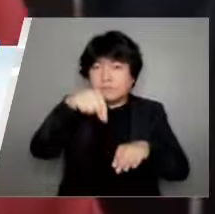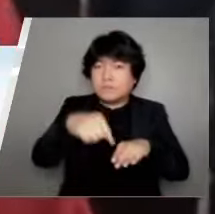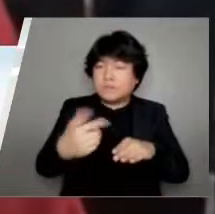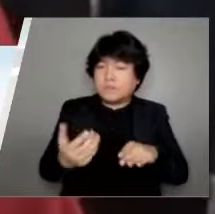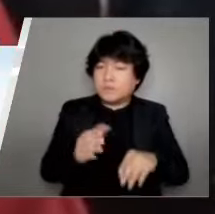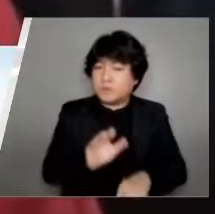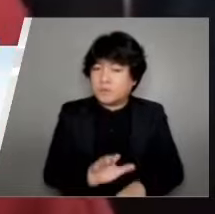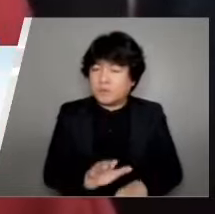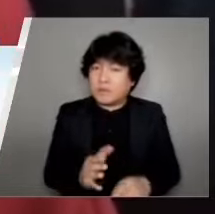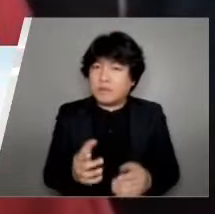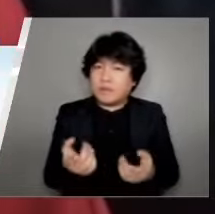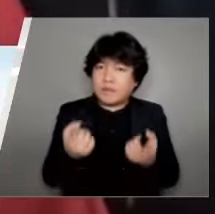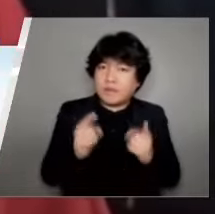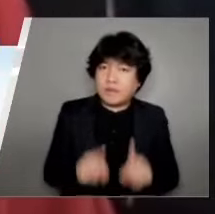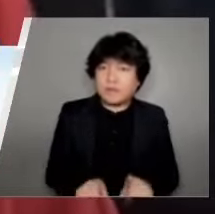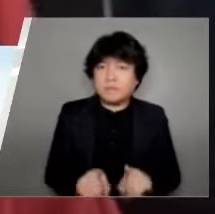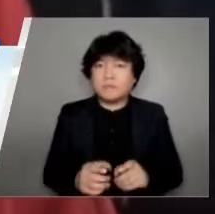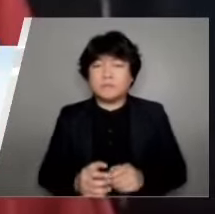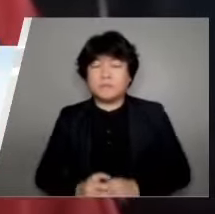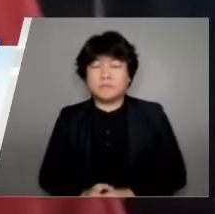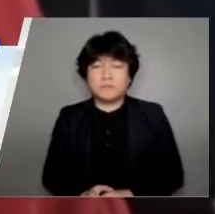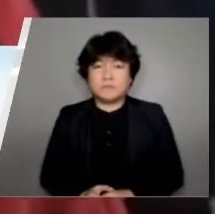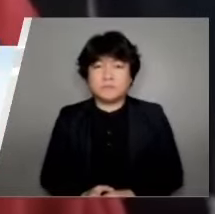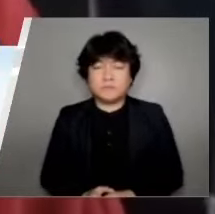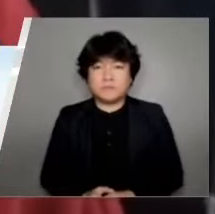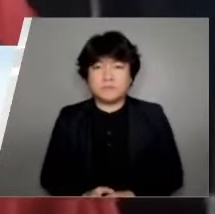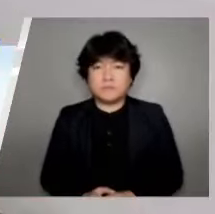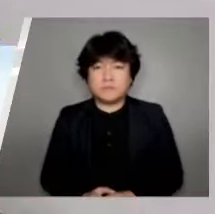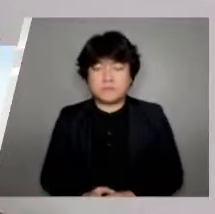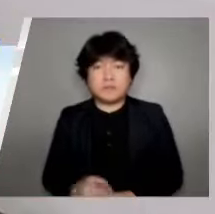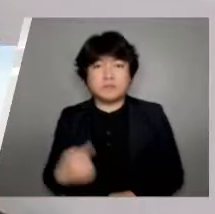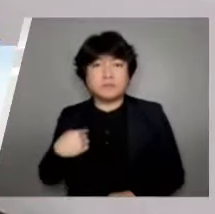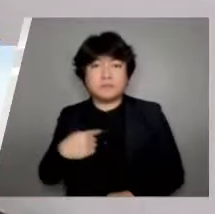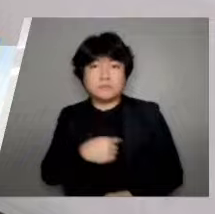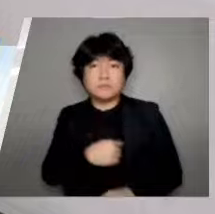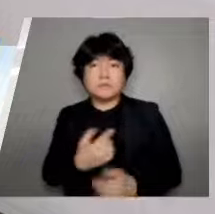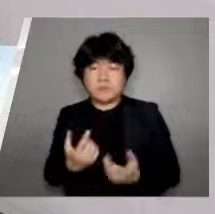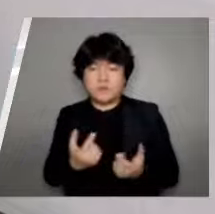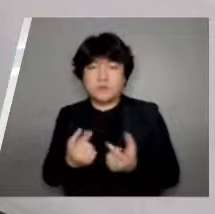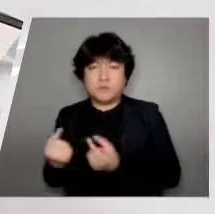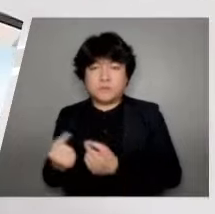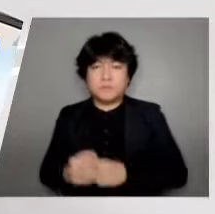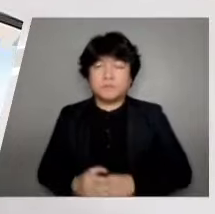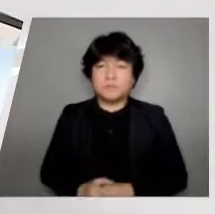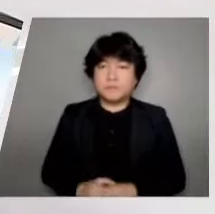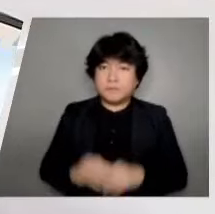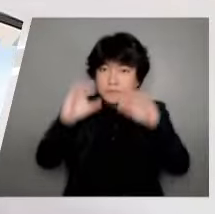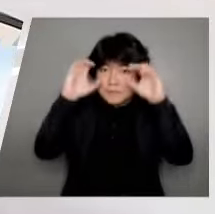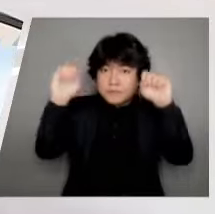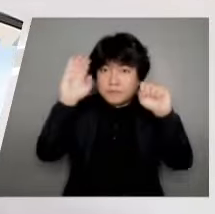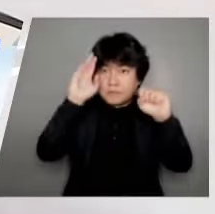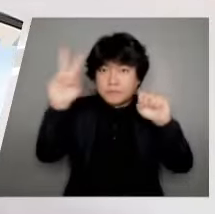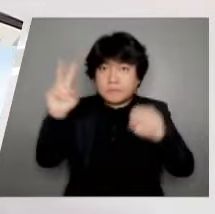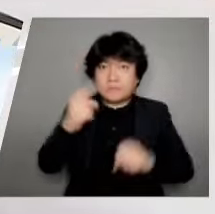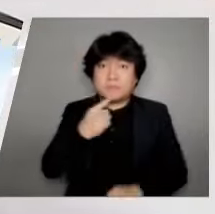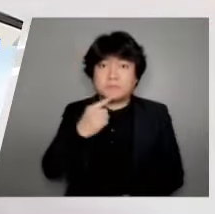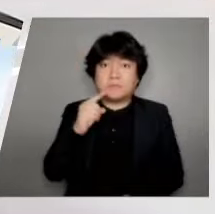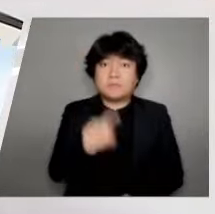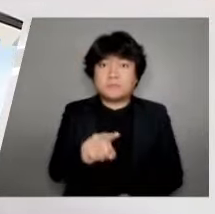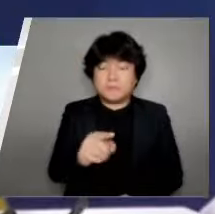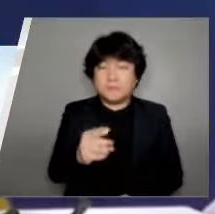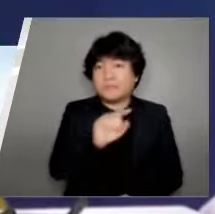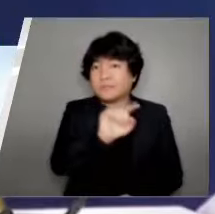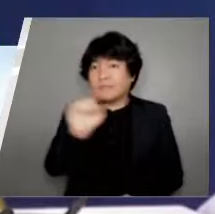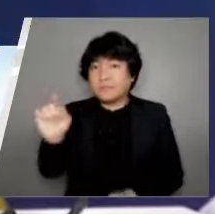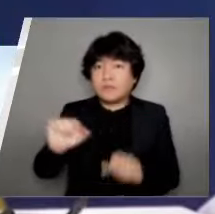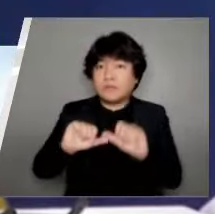struktura ng barko. And then, andito po kami upang tumulong. Si Pangulong Bongbong Marcos, iniutos na sa iba't ibang ehensya na